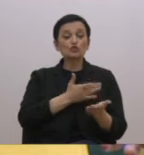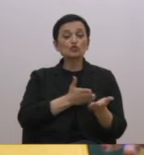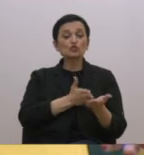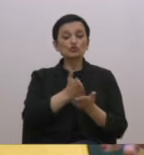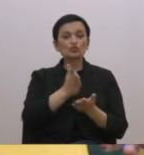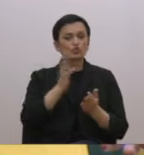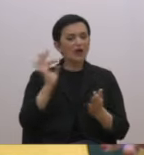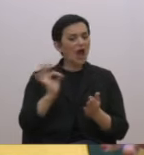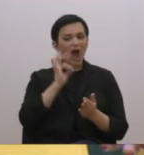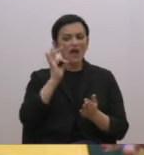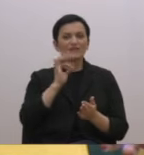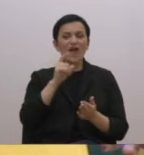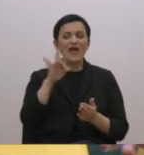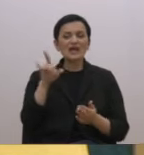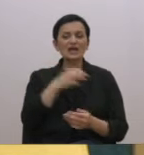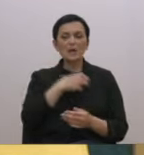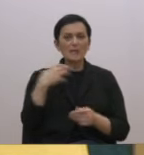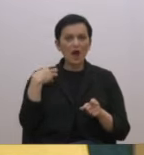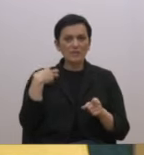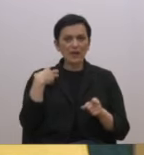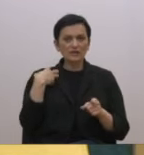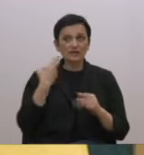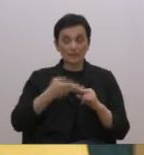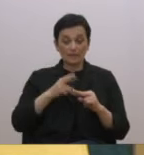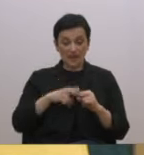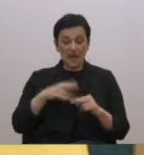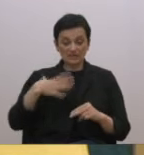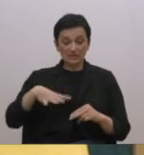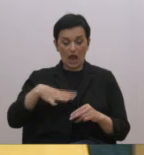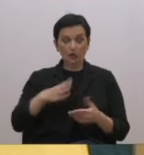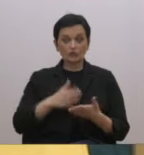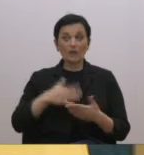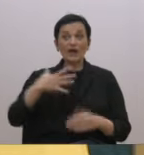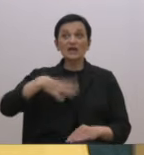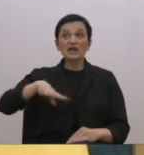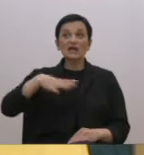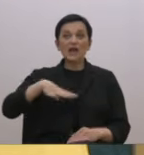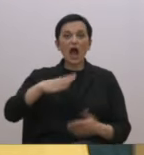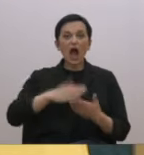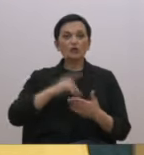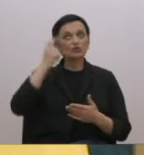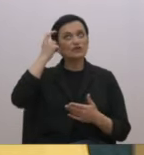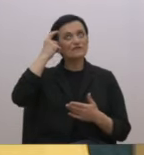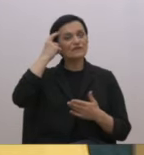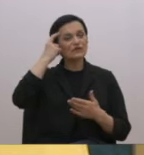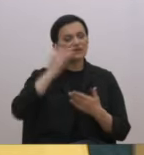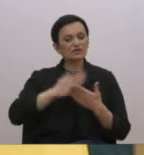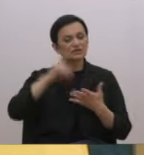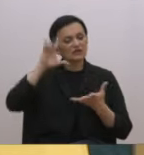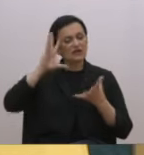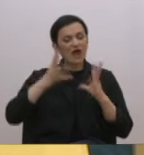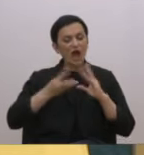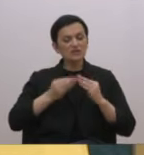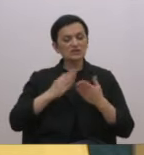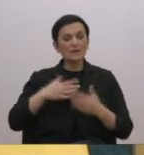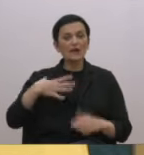ყოლია, არავინ ერეკლემეფეს. აი ეს არის ქართველობა. ქართველობა არის თვით შეგნება. გააზრება არის